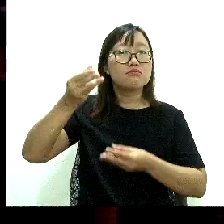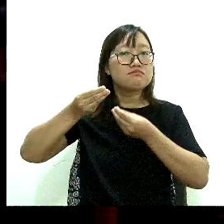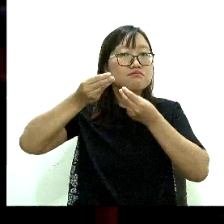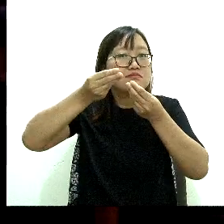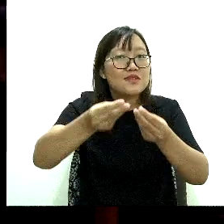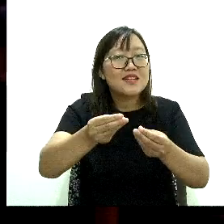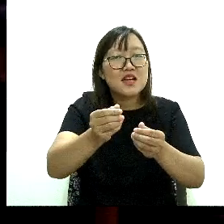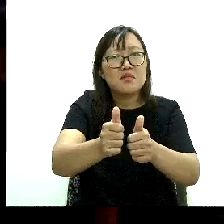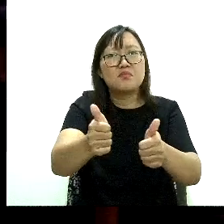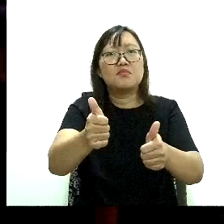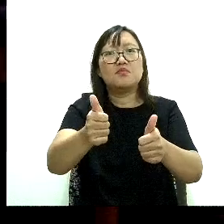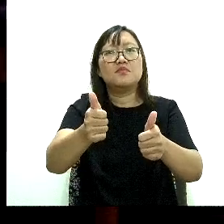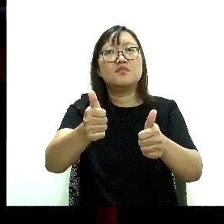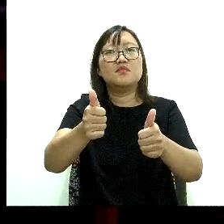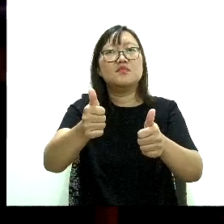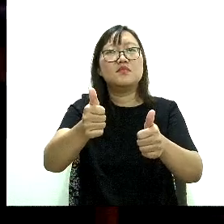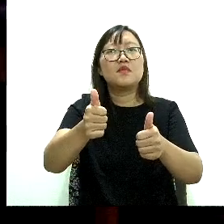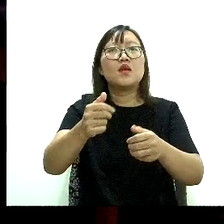untuk hidupnya.